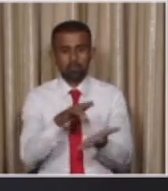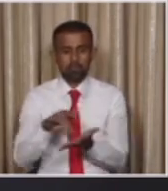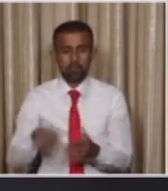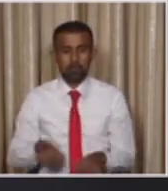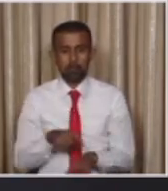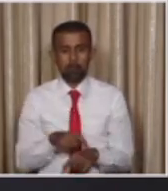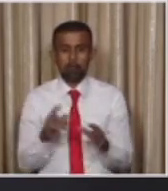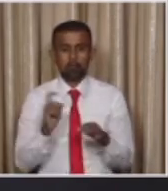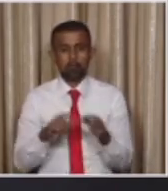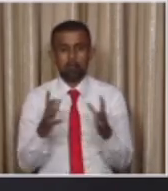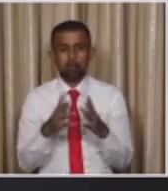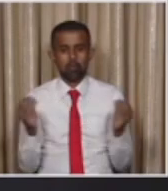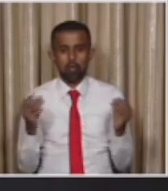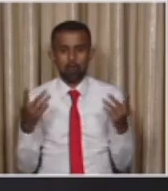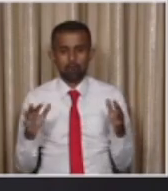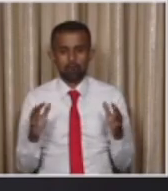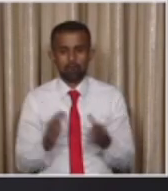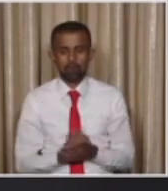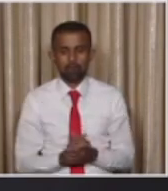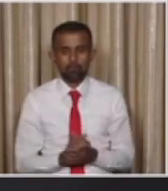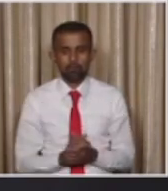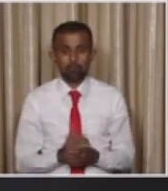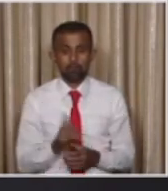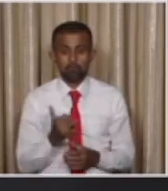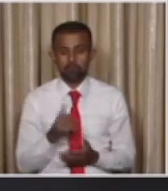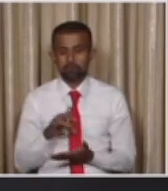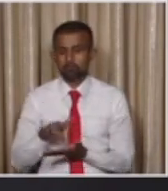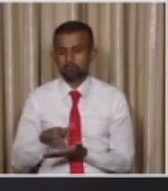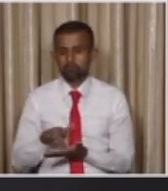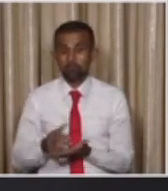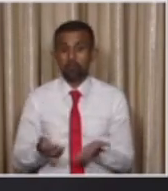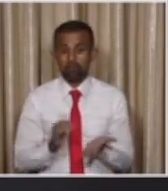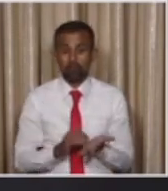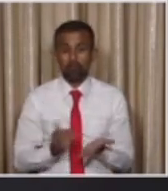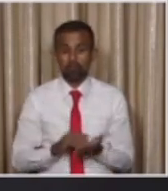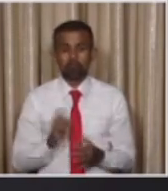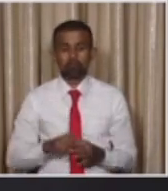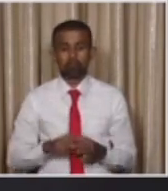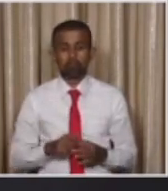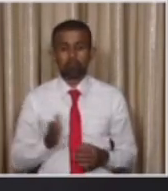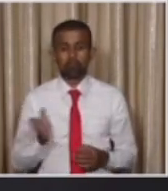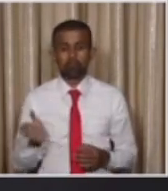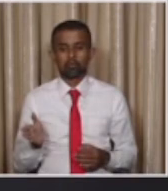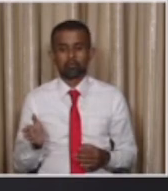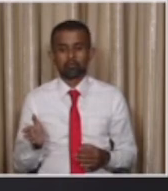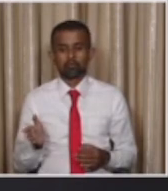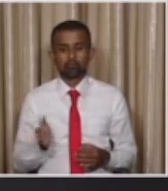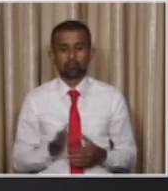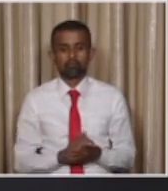වෙනකොට විසඳලා තියෙනවා ඒ ප්‍රශ්න. හැබැයි සමහර තැන්වල නැවත නැවත ප්‍රශ්න මතුවෙනවා.